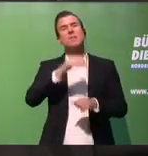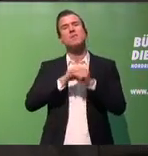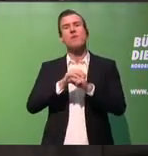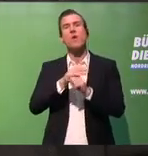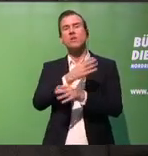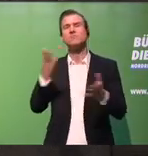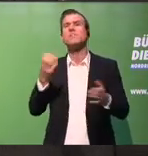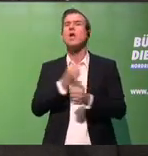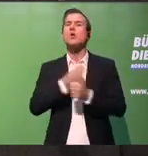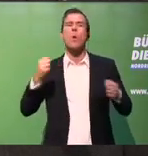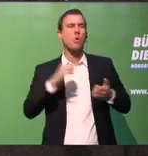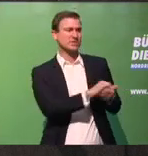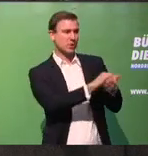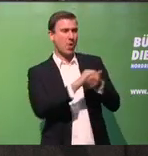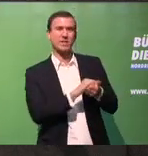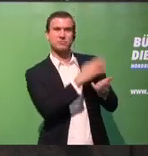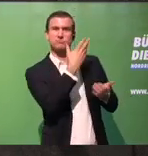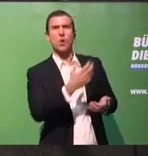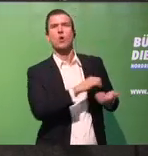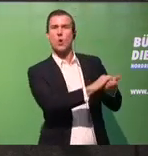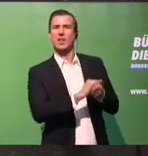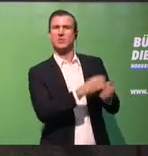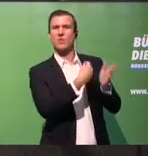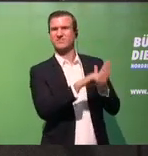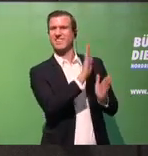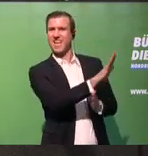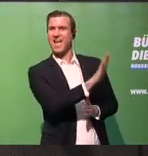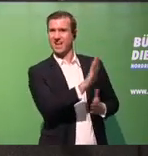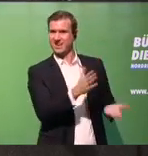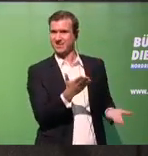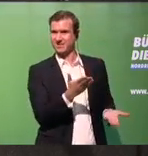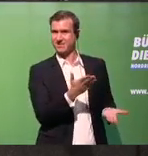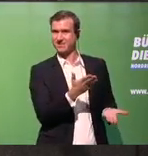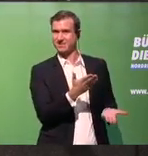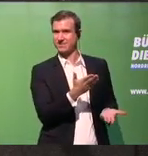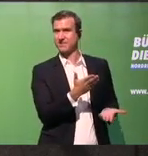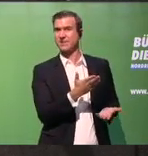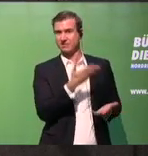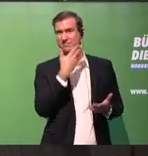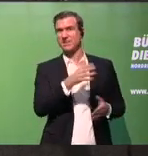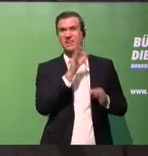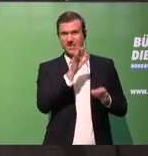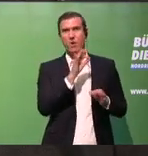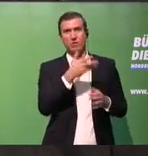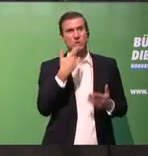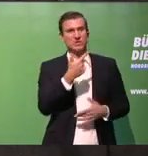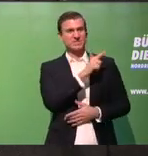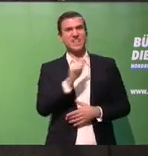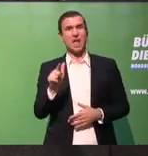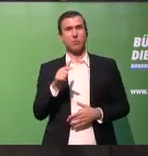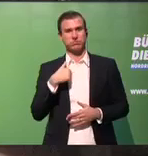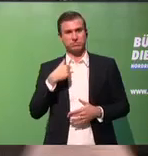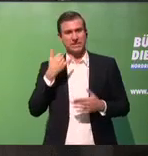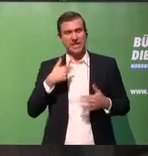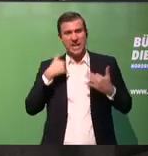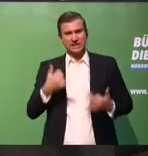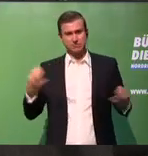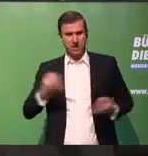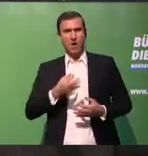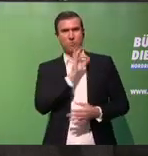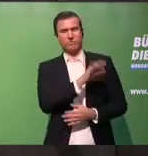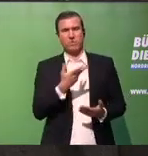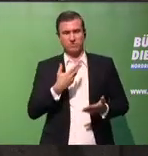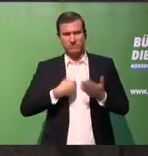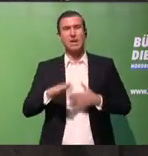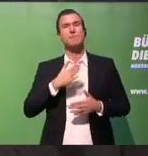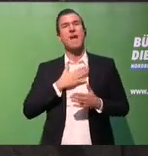Große Koalition mit ihrem beliebigen Koalitionsvertrag gibt uns genau die Steilvorlage, die wir für 2000 brauchen. Und